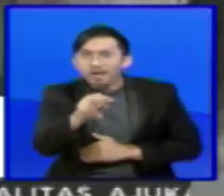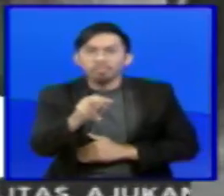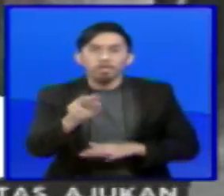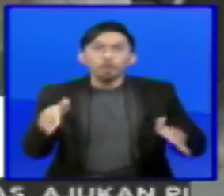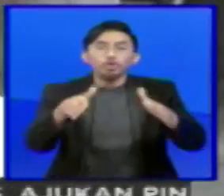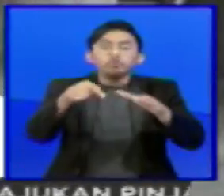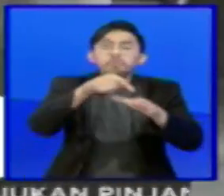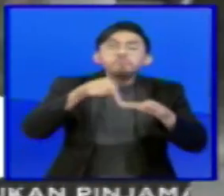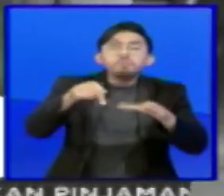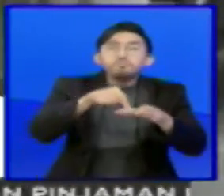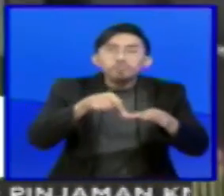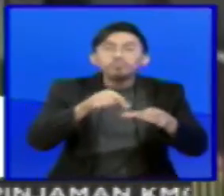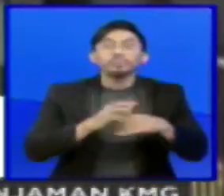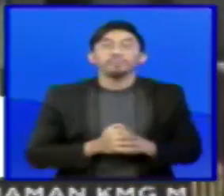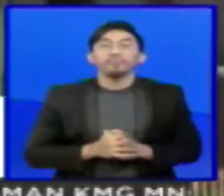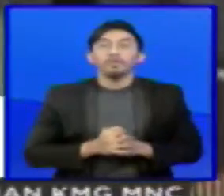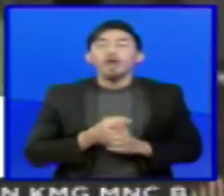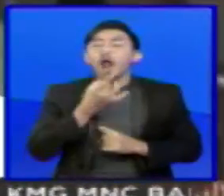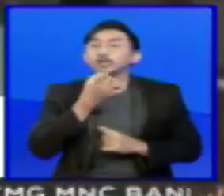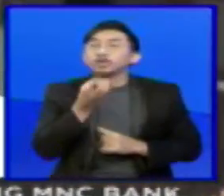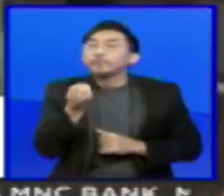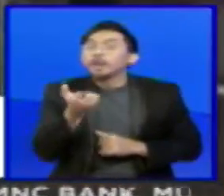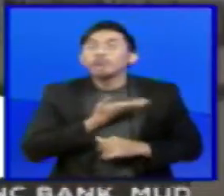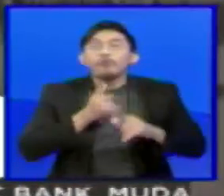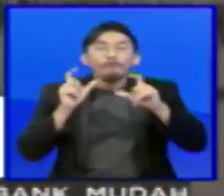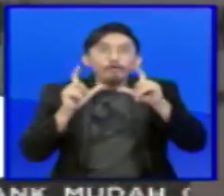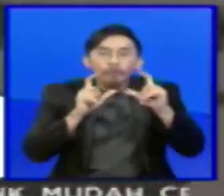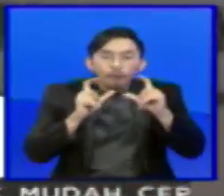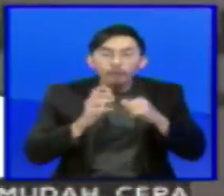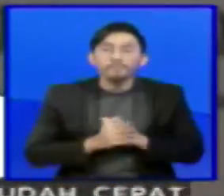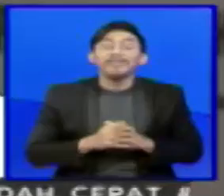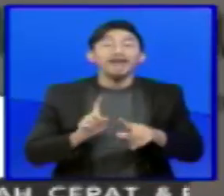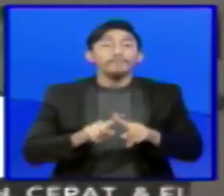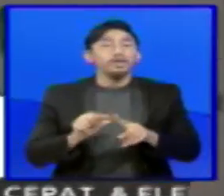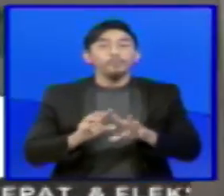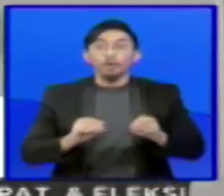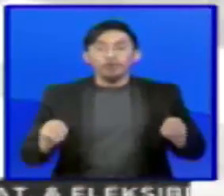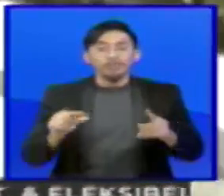berfoto. Namun petugas PVMBG dan BPBD Bandung Barat melarang wisatawan masuk.